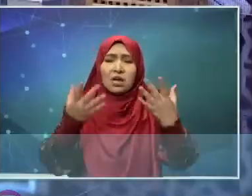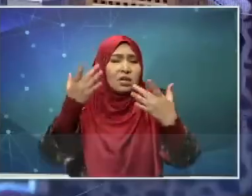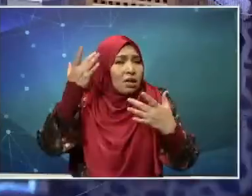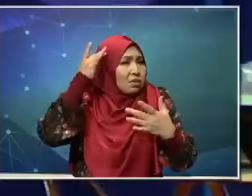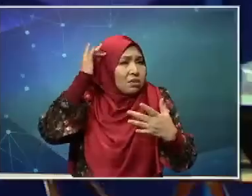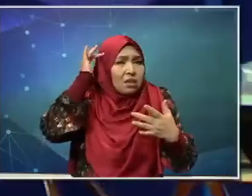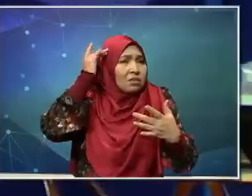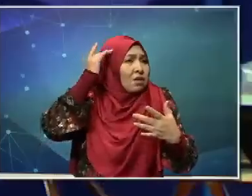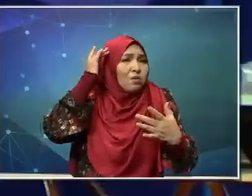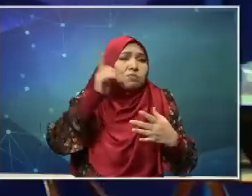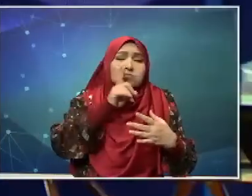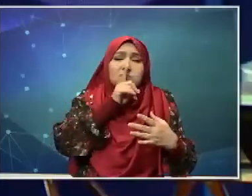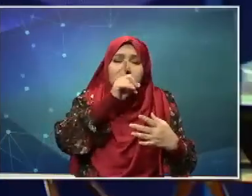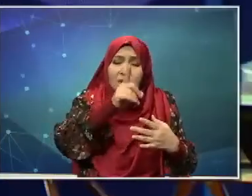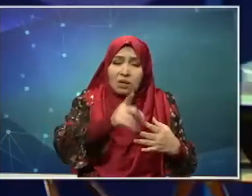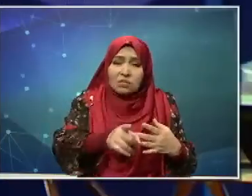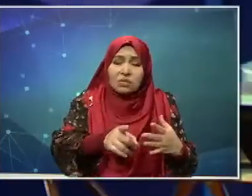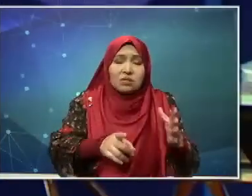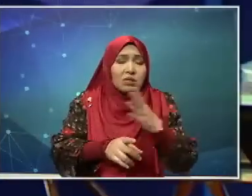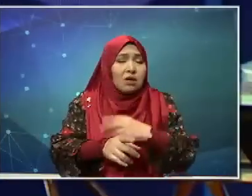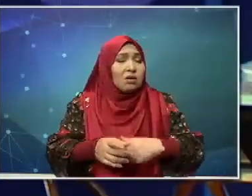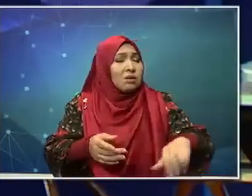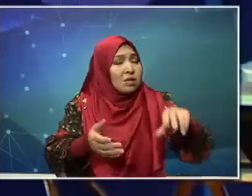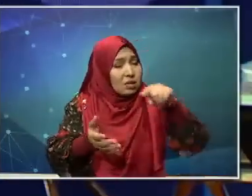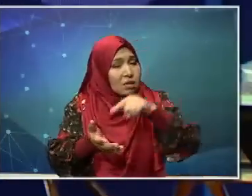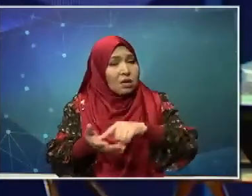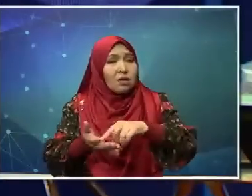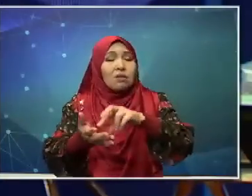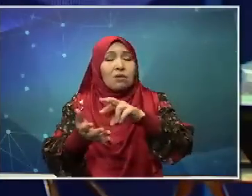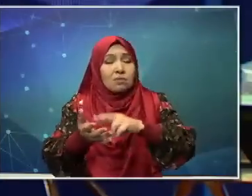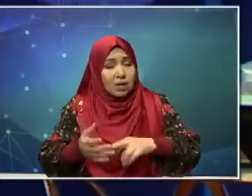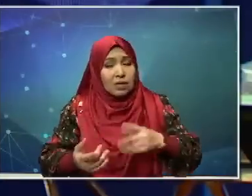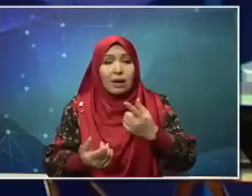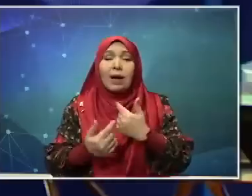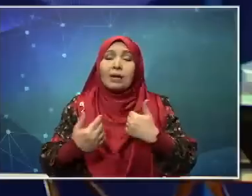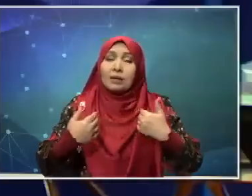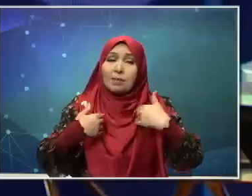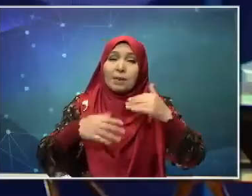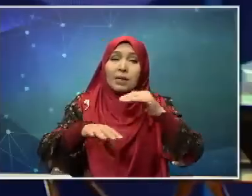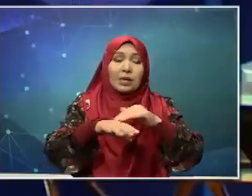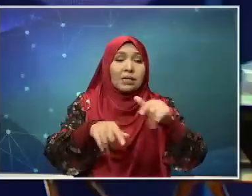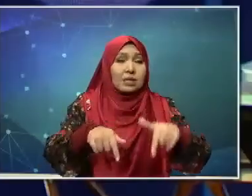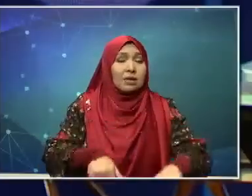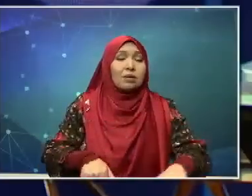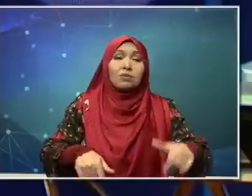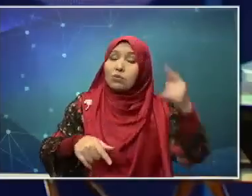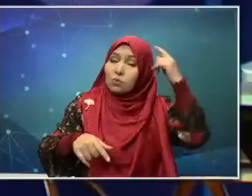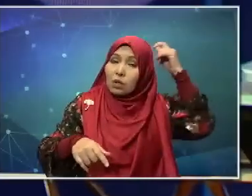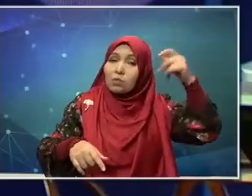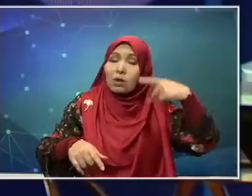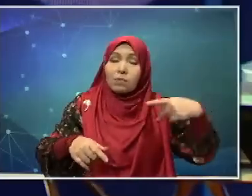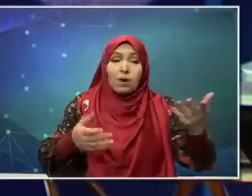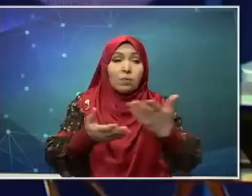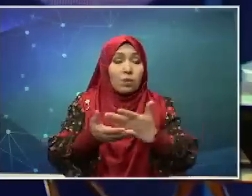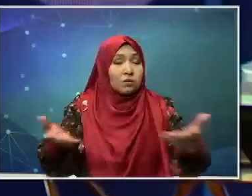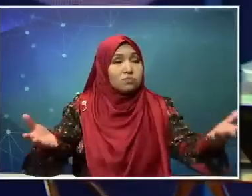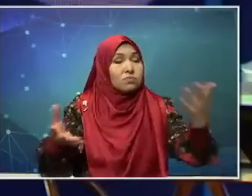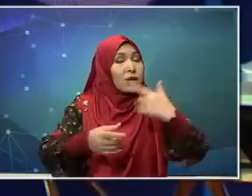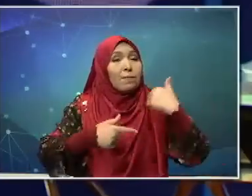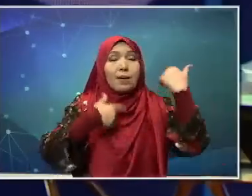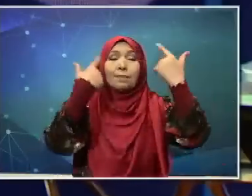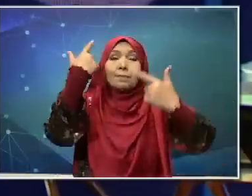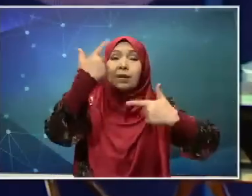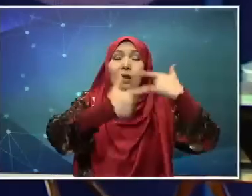sebenarnya untuk dan rezeki ya allah berikan pada pada tahun ini ialah tentuan kita semua mendapat berkunjung ke